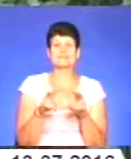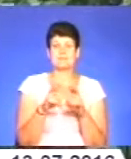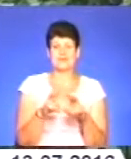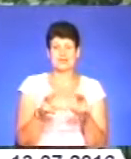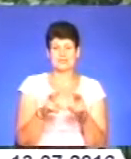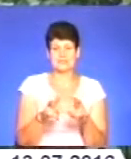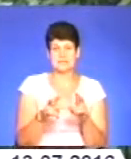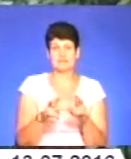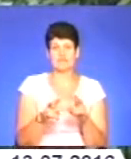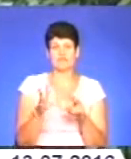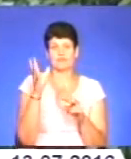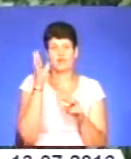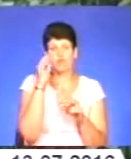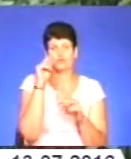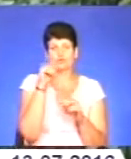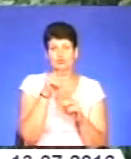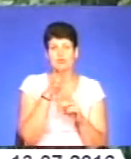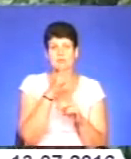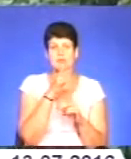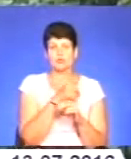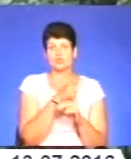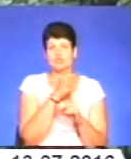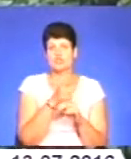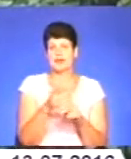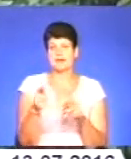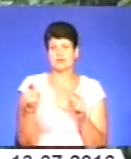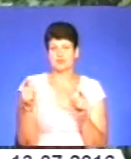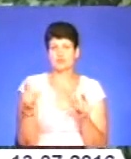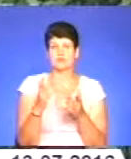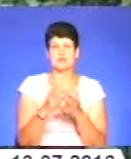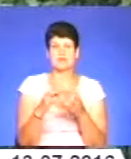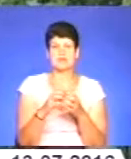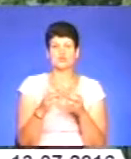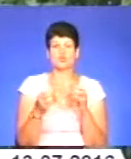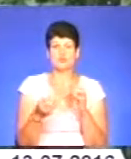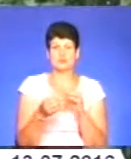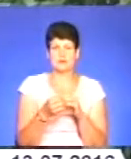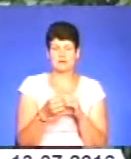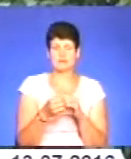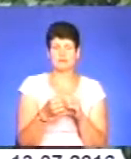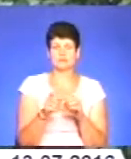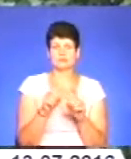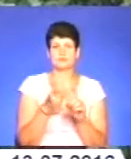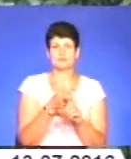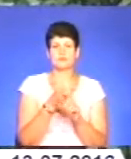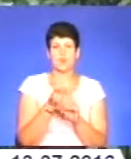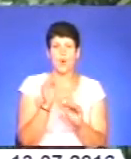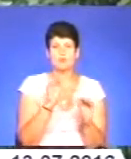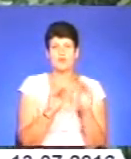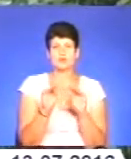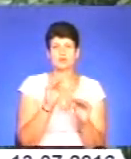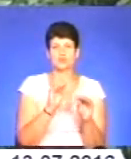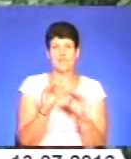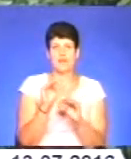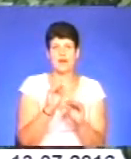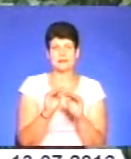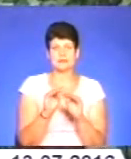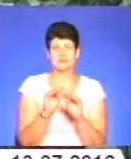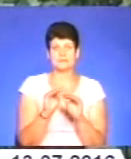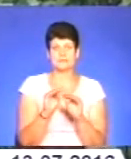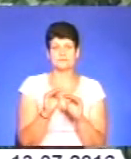якийсь результат був. Що таке в сьогоднішній час, в час інфляції, що таке гривня? Це нічого. Це нічого,